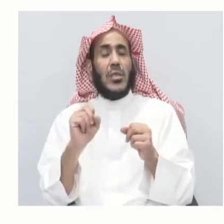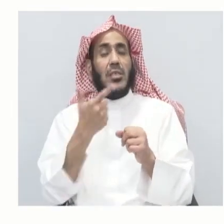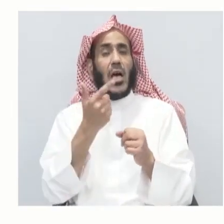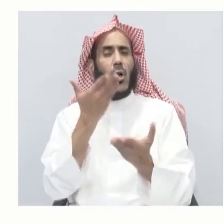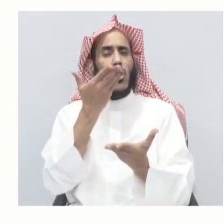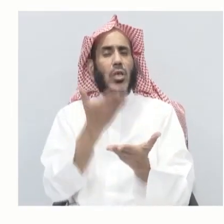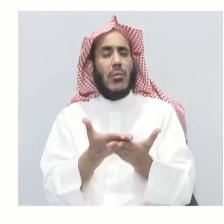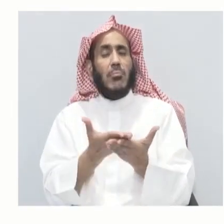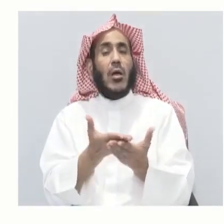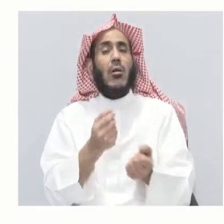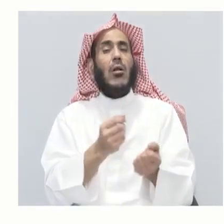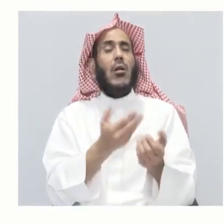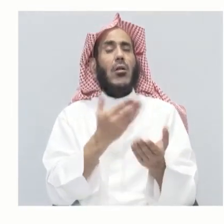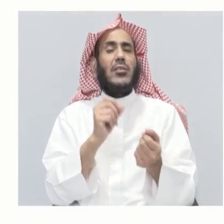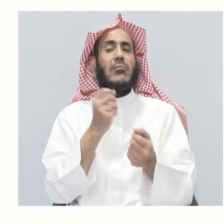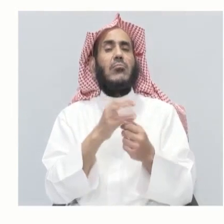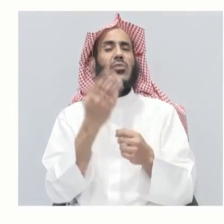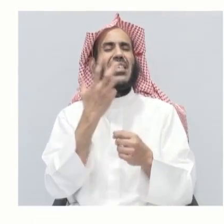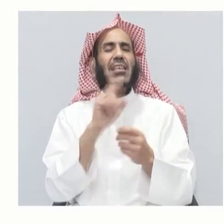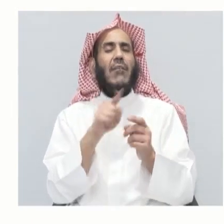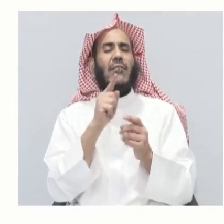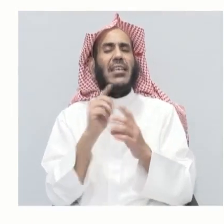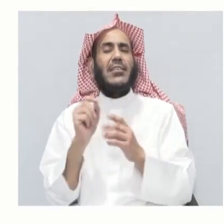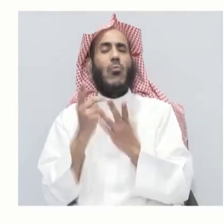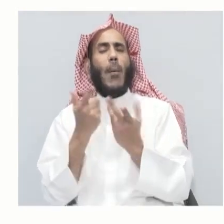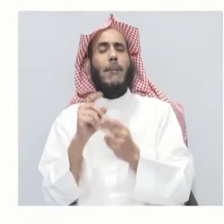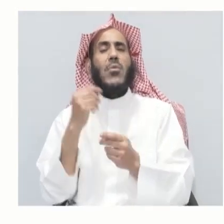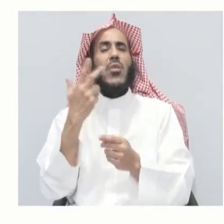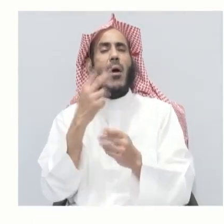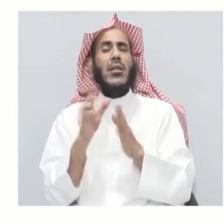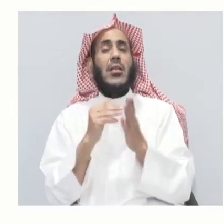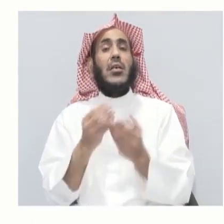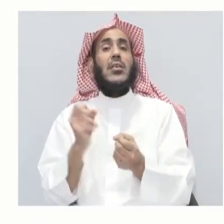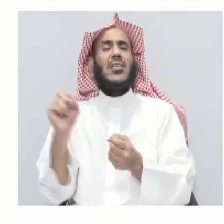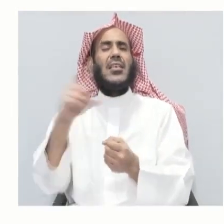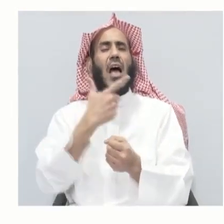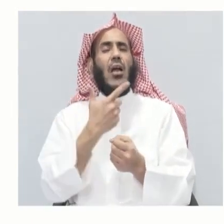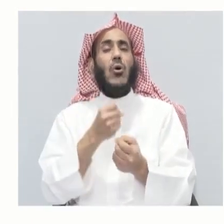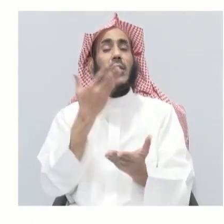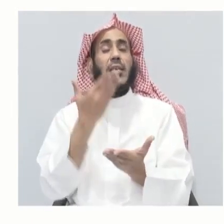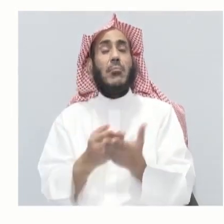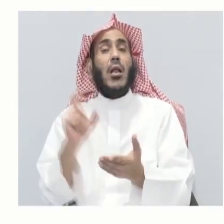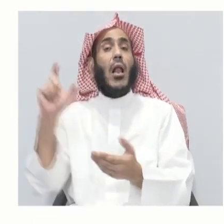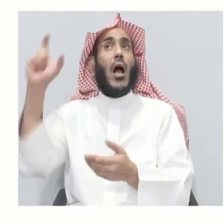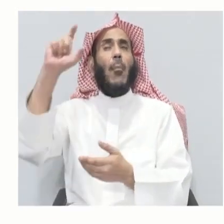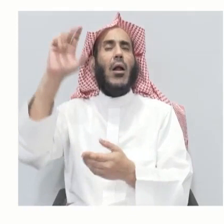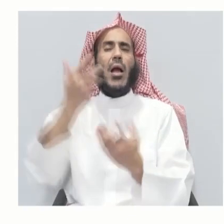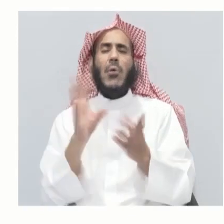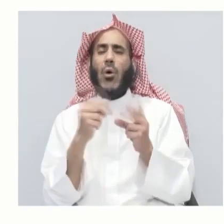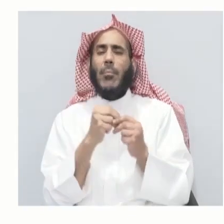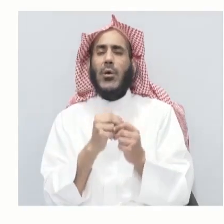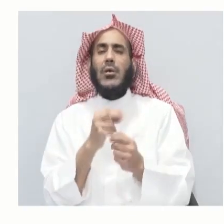الجاذبيه للارض 9.8 تسارع الجاذبيه للقمر يساوي